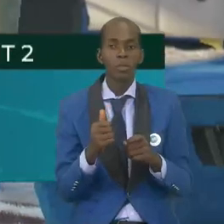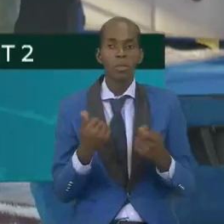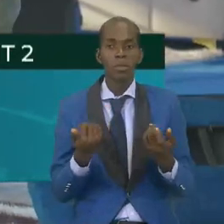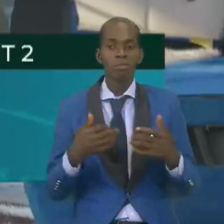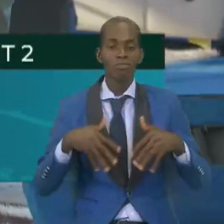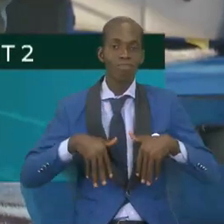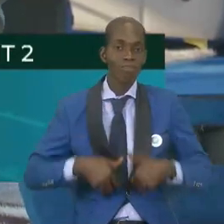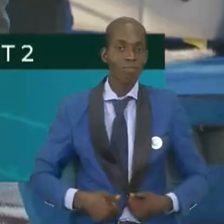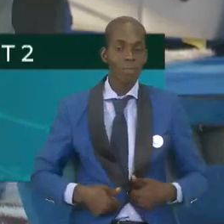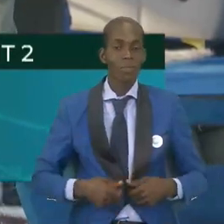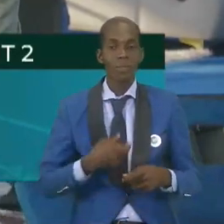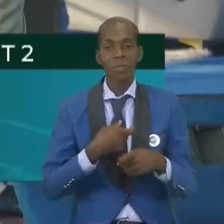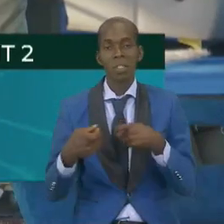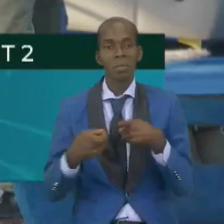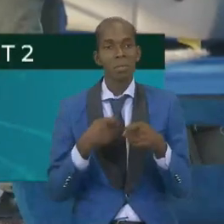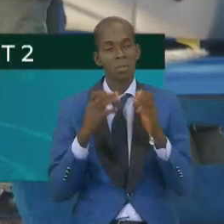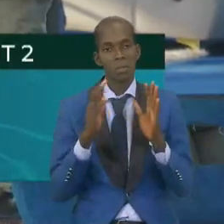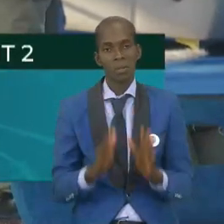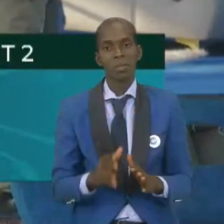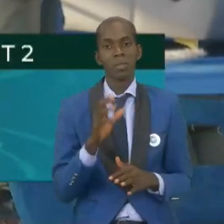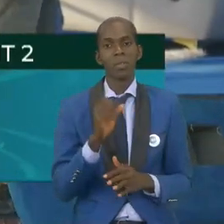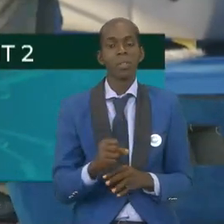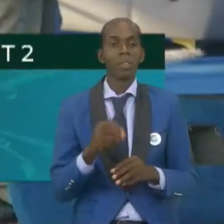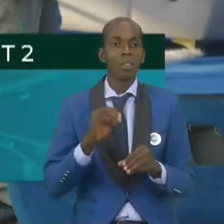persécuteurs implacables.